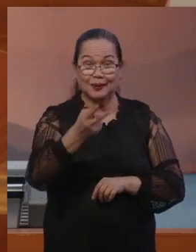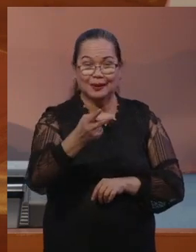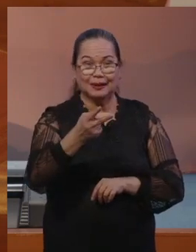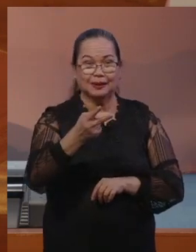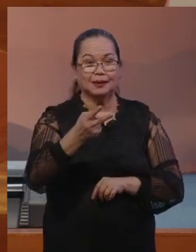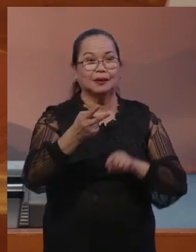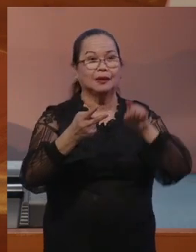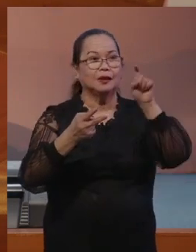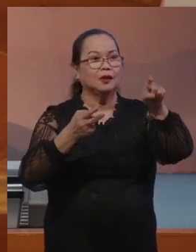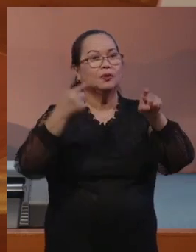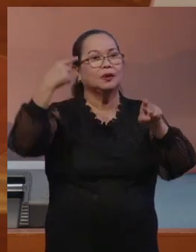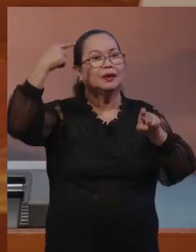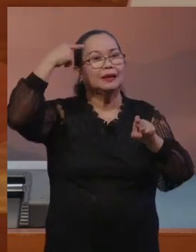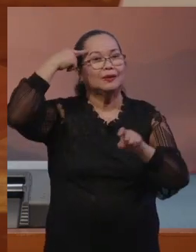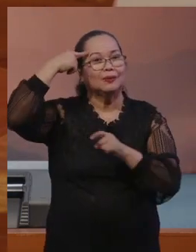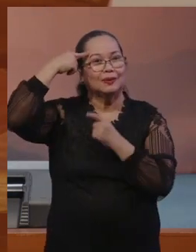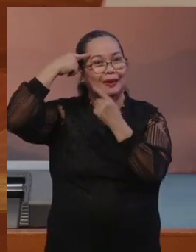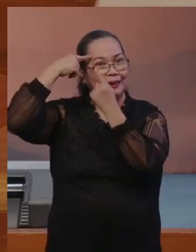kailangan yung isipin,